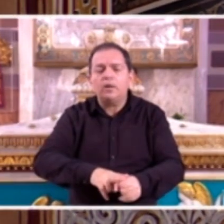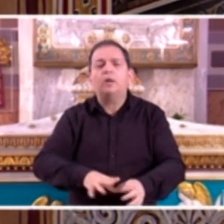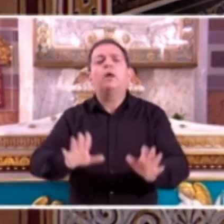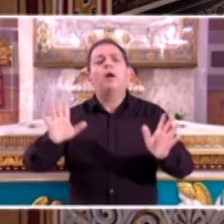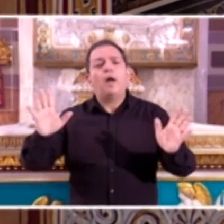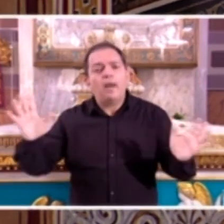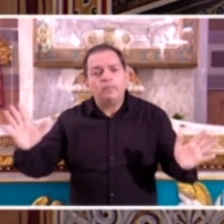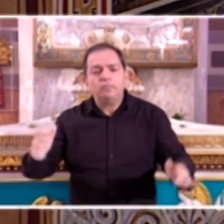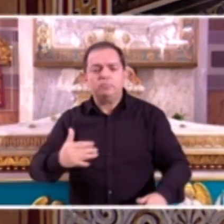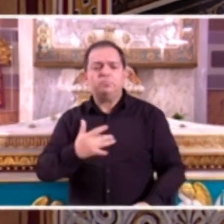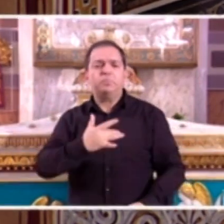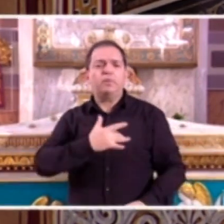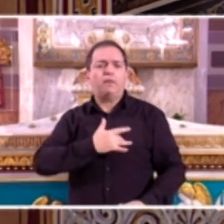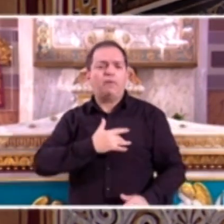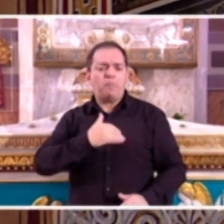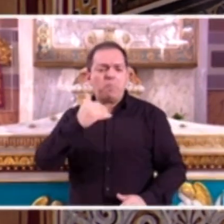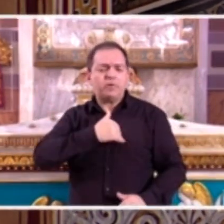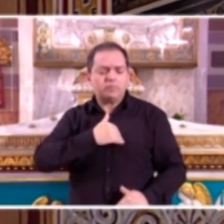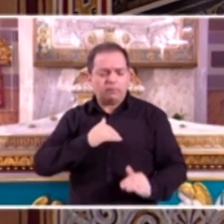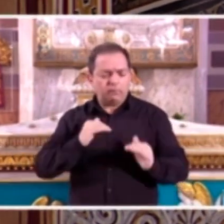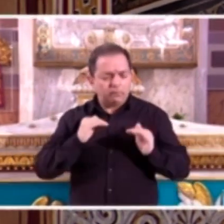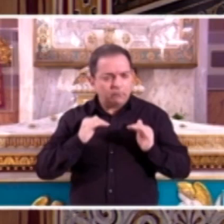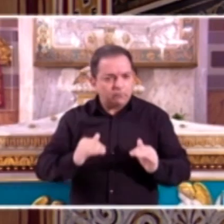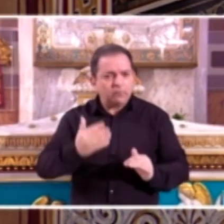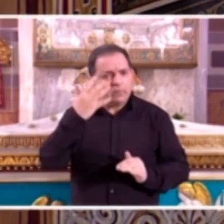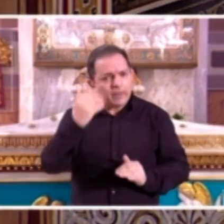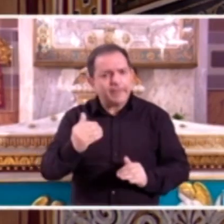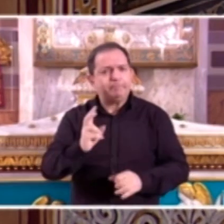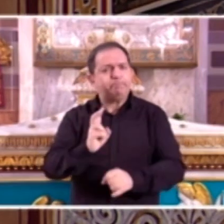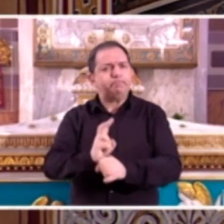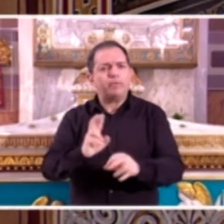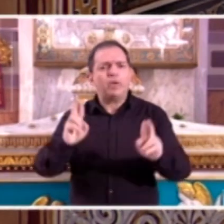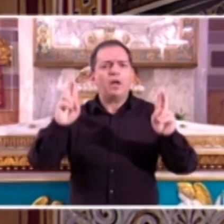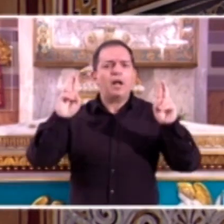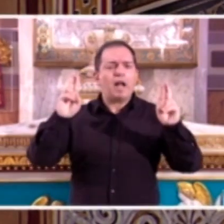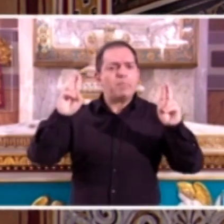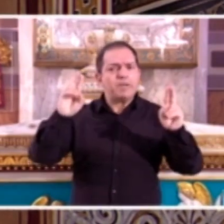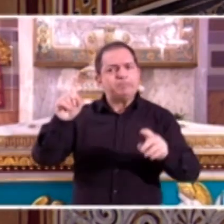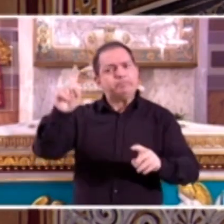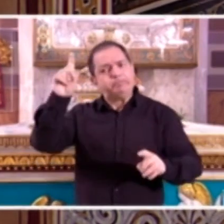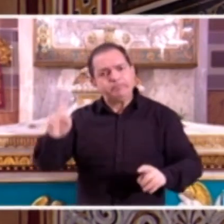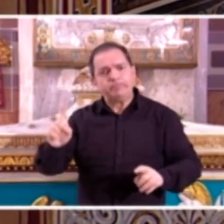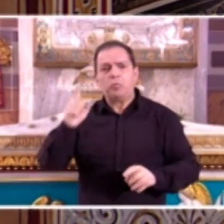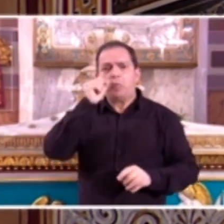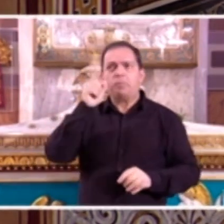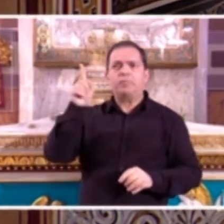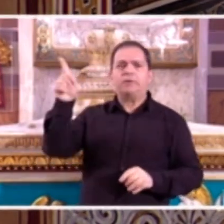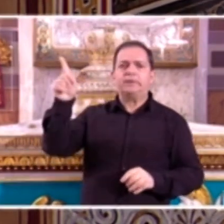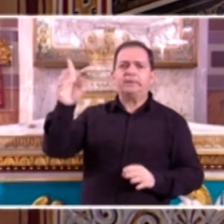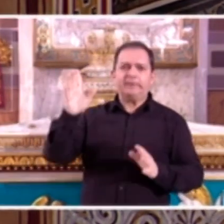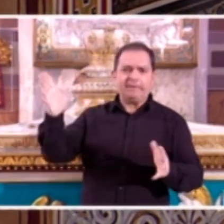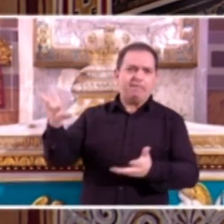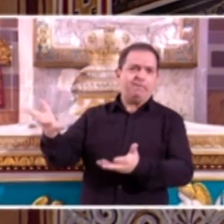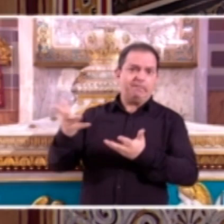του δεν έπαυσε να φάλει η ελπίδα ότι ο πατέρας του είναι αδύνατον να